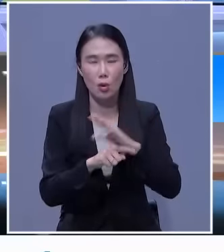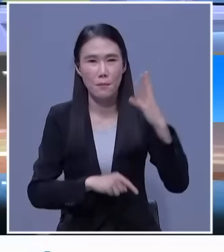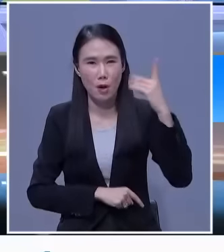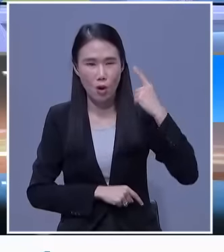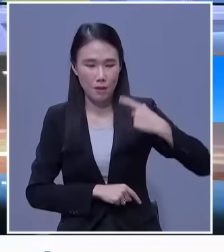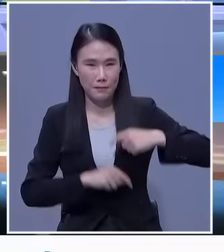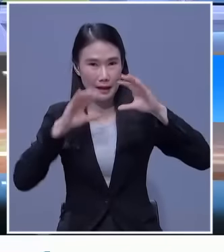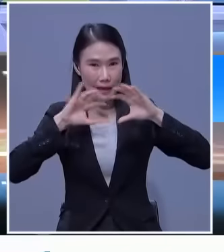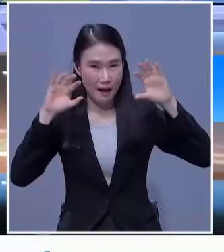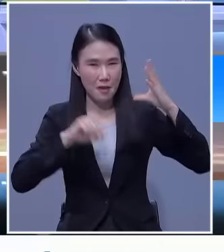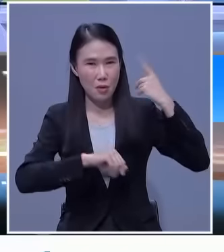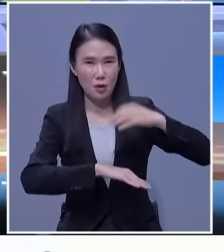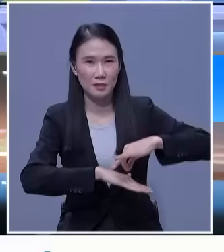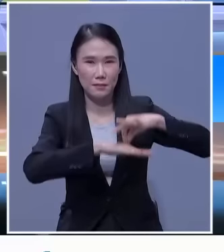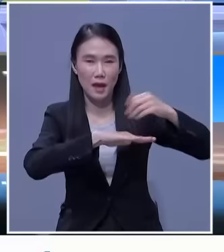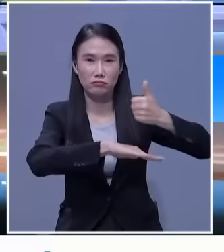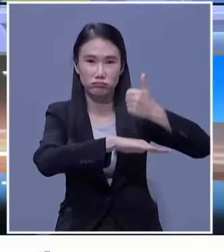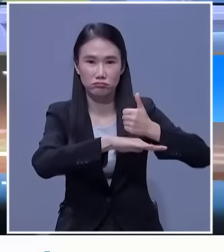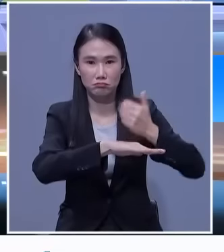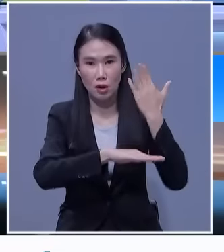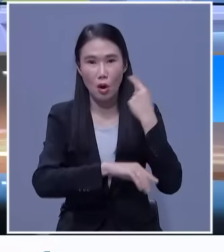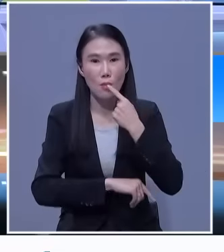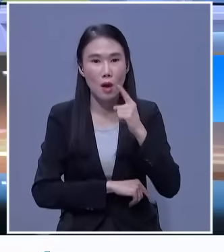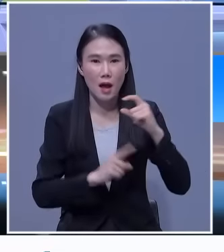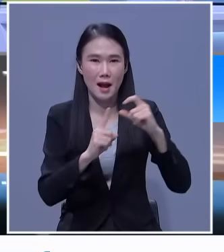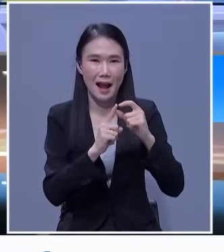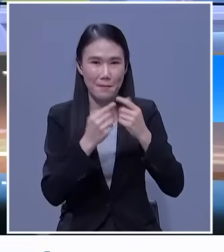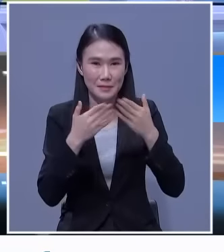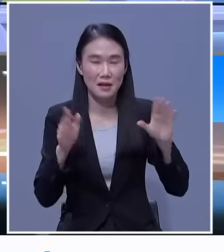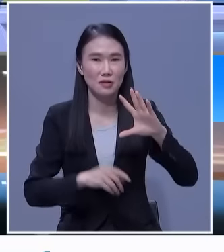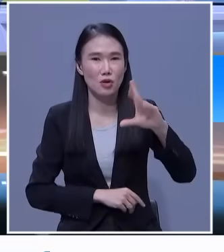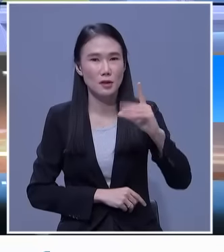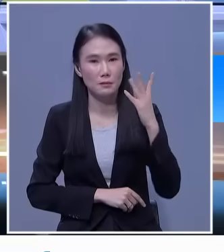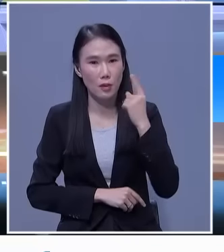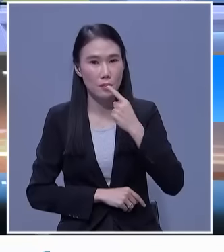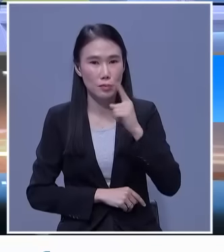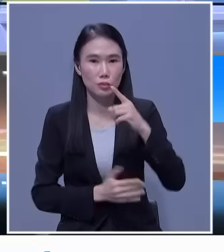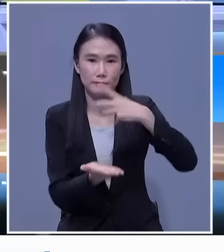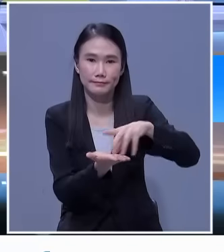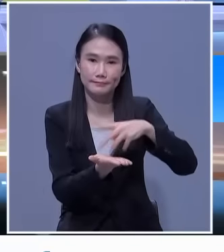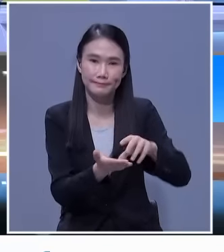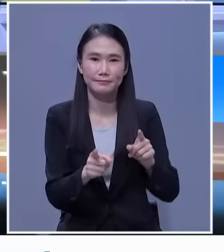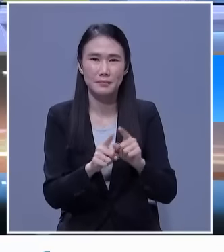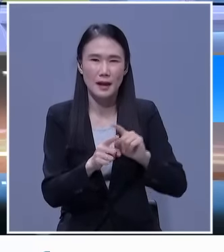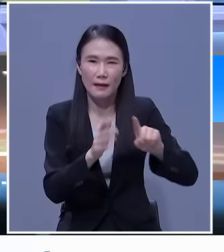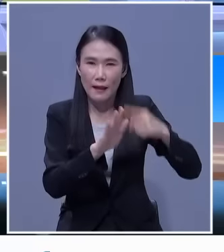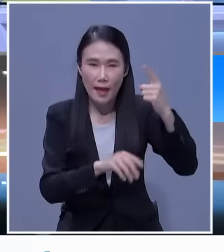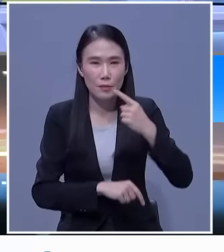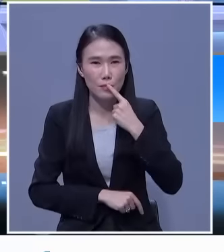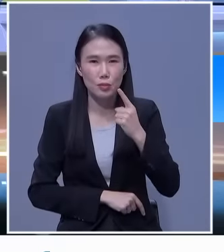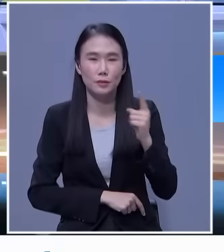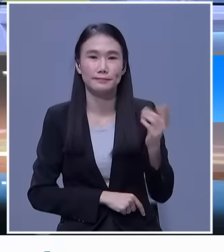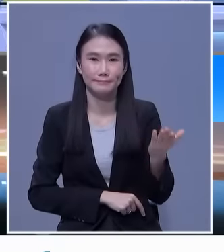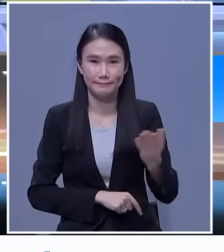หรือว่าก่อนหน้านี้มีการออกมาเปิดเผยว่าอัยการชอช้างล่าสุดเมื่อวานนี้ท่านออกมาเปิดใจนะคะน่าจะเป็นครั้งแรกๆเลยที่ออกมาเปิด